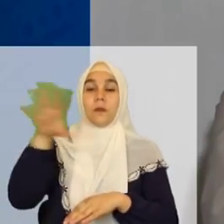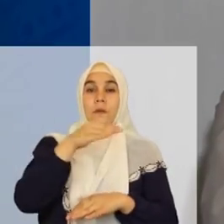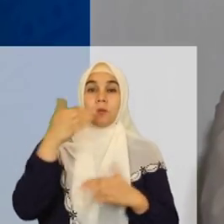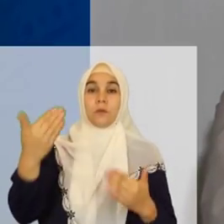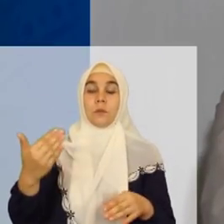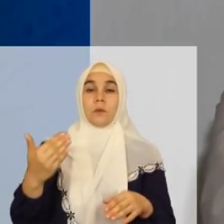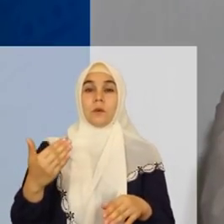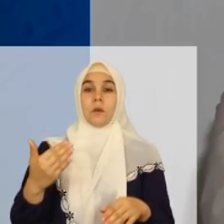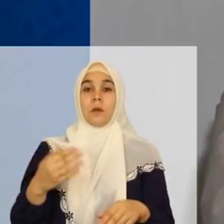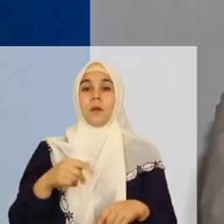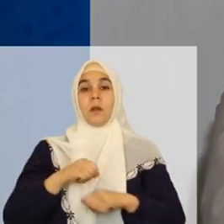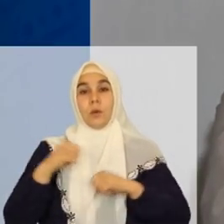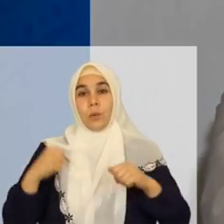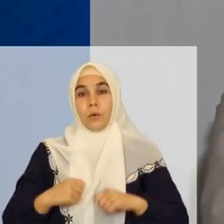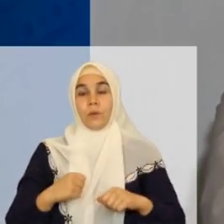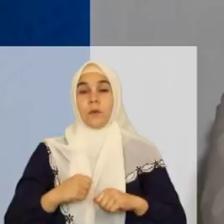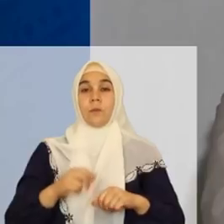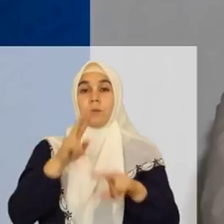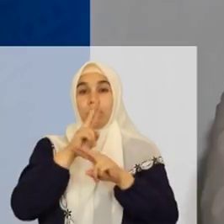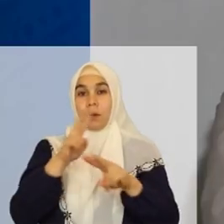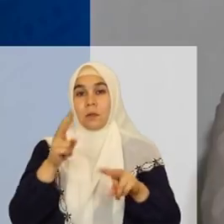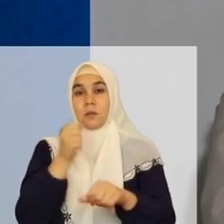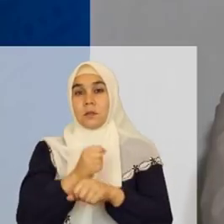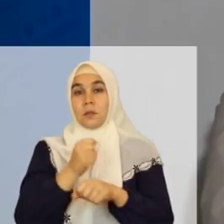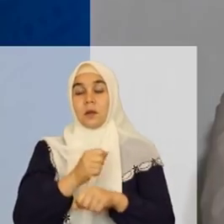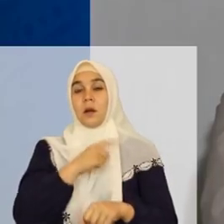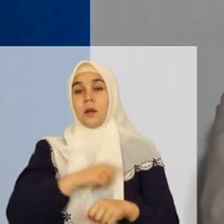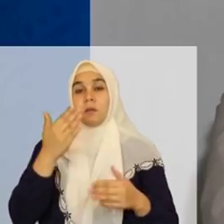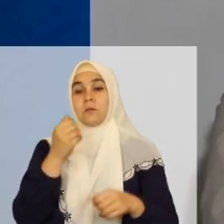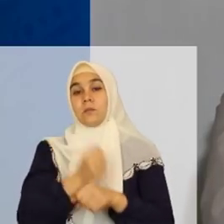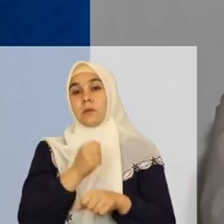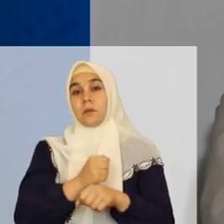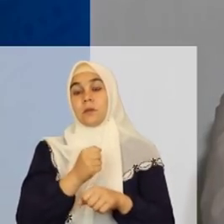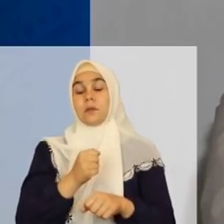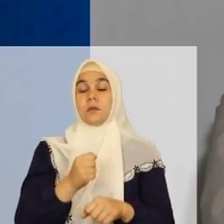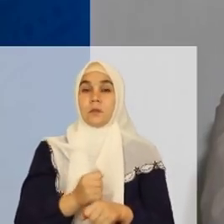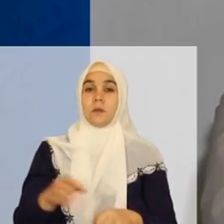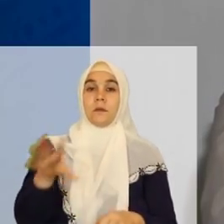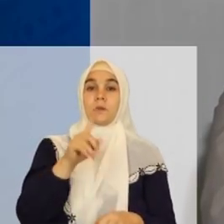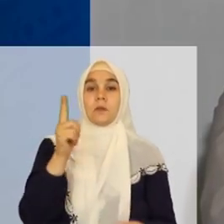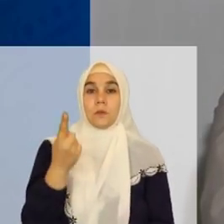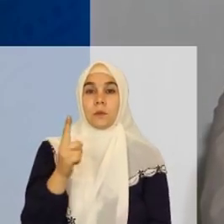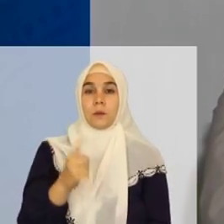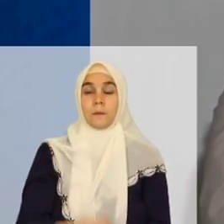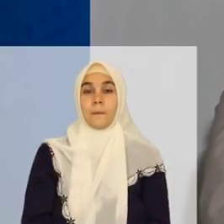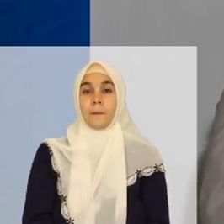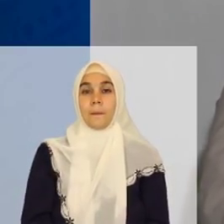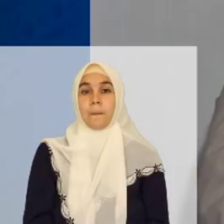ham mehrini, muhabbatini, axloqini namuna qilib ko'rsatadi. Nima uchun?